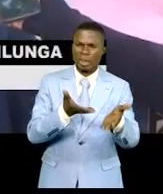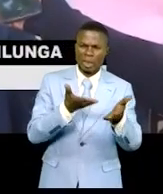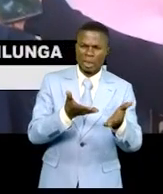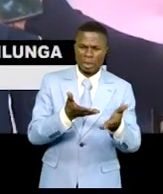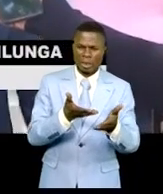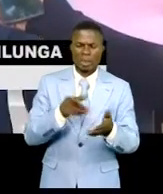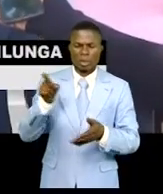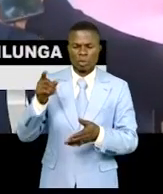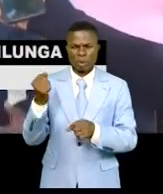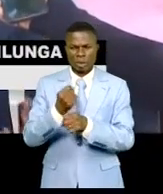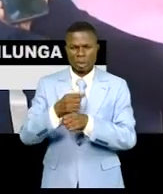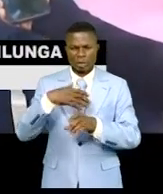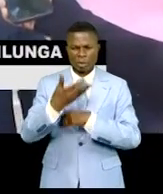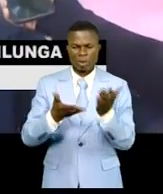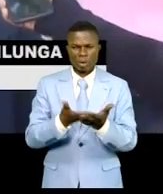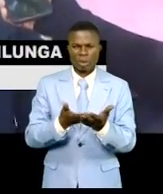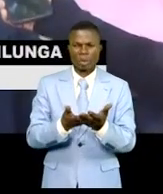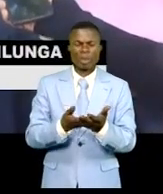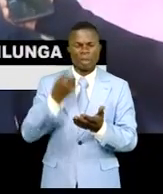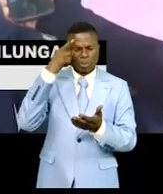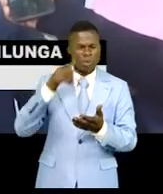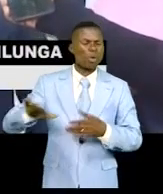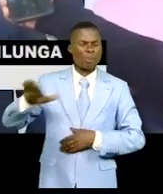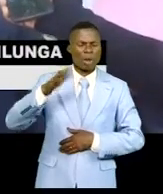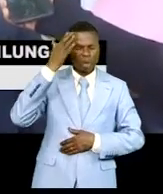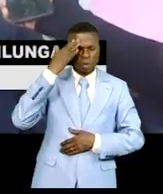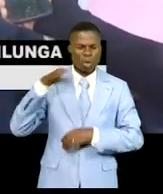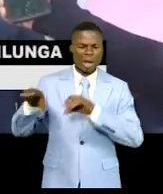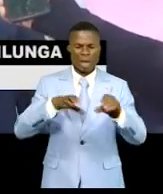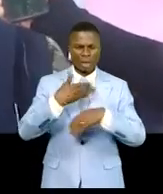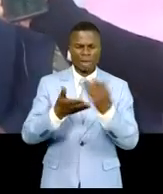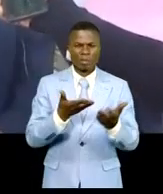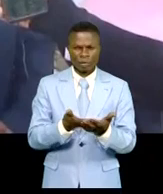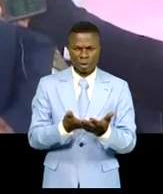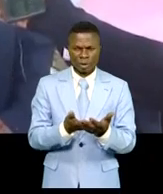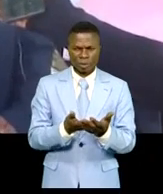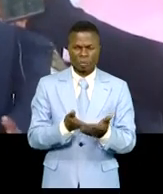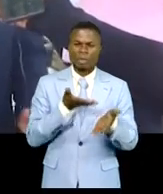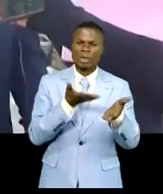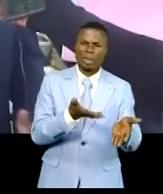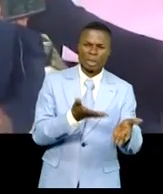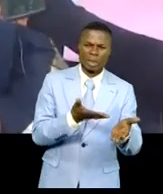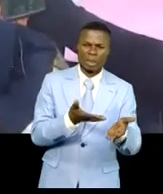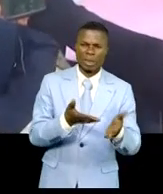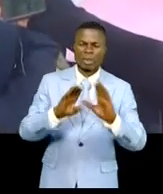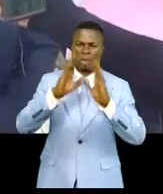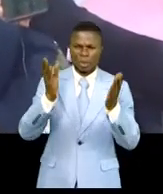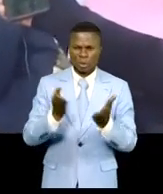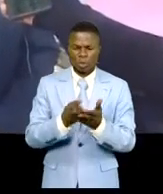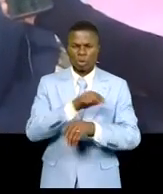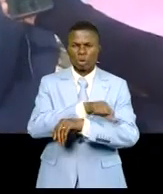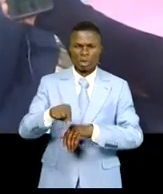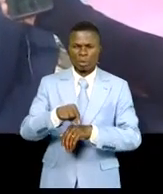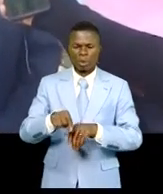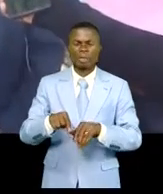DP ici pour qu'il retrouve ce dont il a besoin en vue d'accompagner toutes les institutions et les